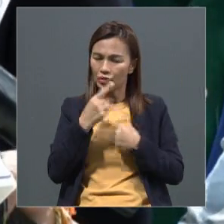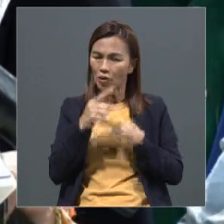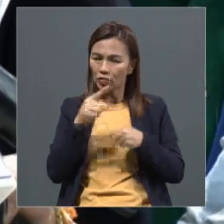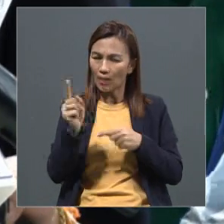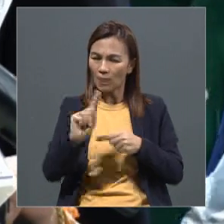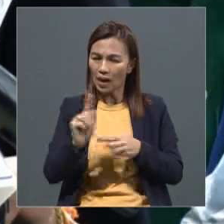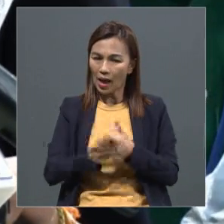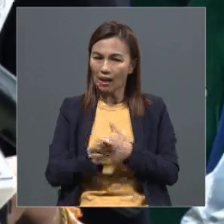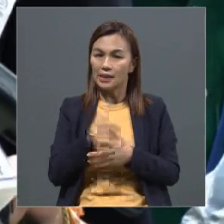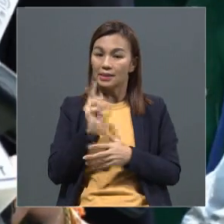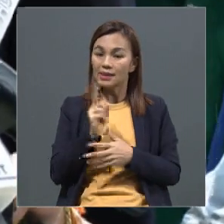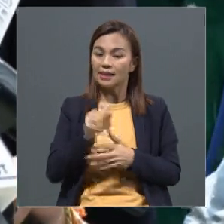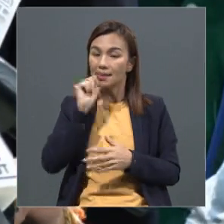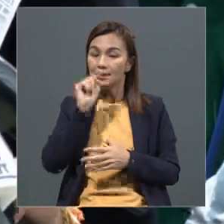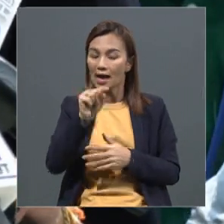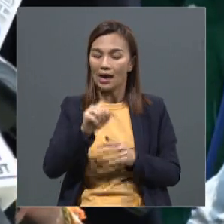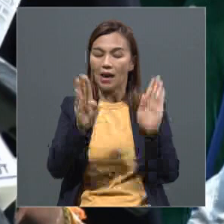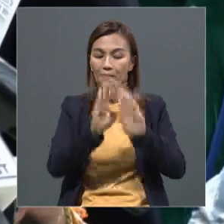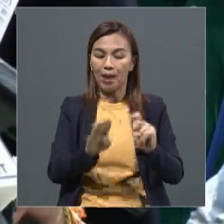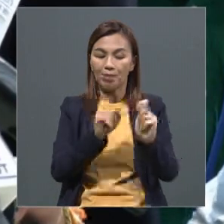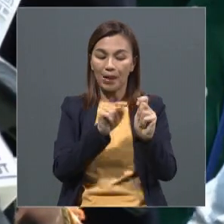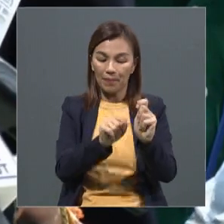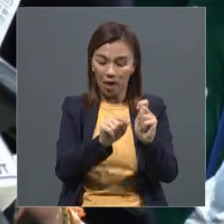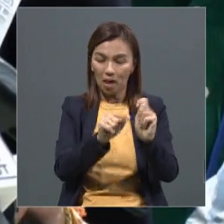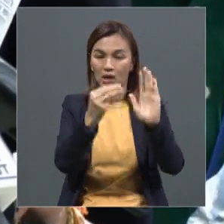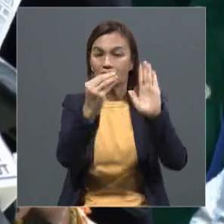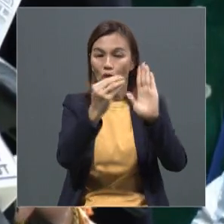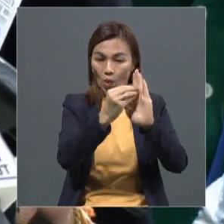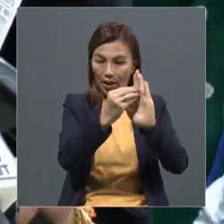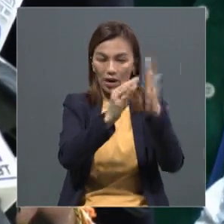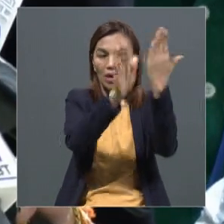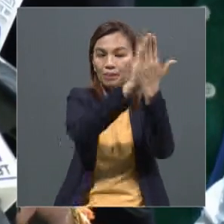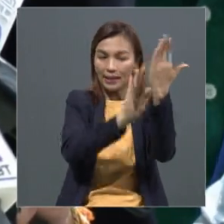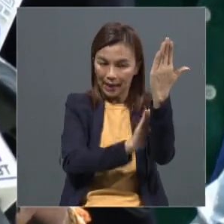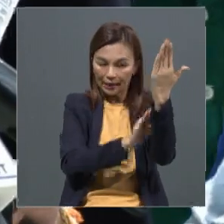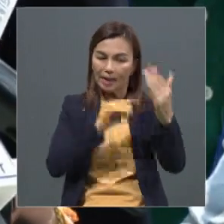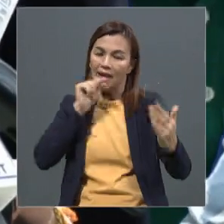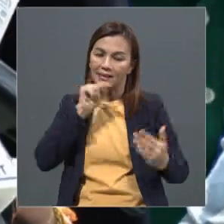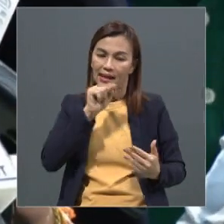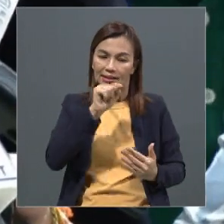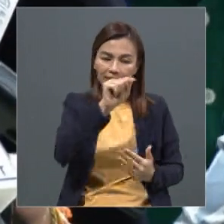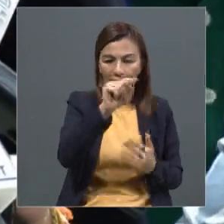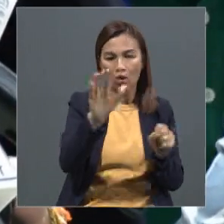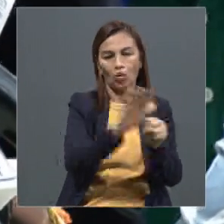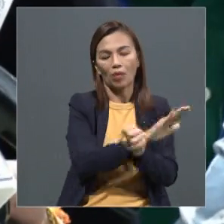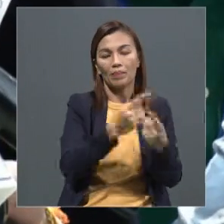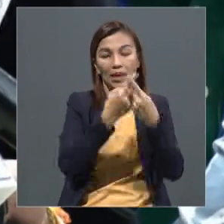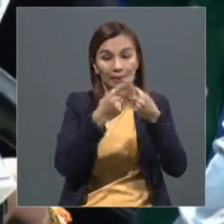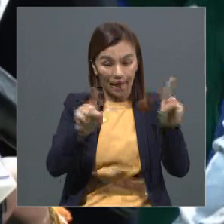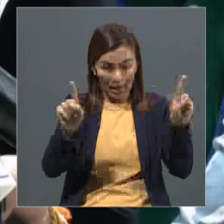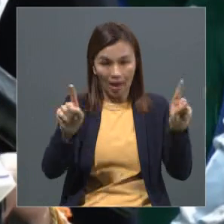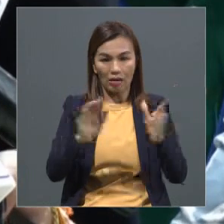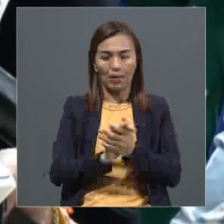ได้กำกำชับมาทุกชั้นนะครับทั้งอำเภอทั้งจังหวัดหรือระดับประเทศที่จะมีถึงนี่นะครับเพียงแต่ว่าก็เกิดความ